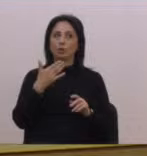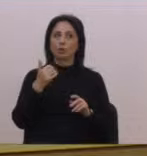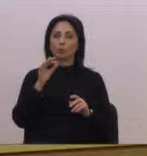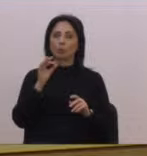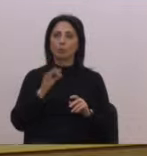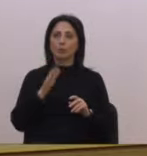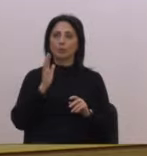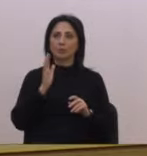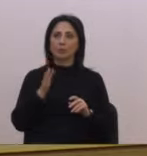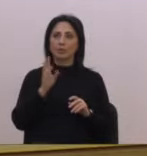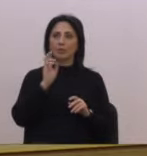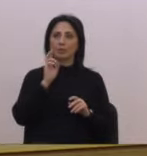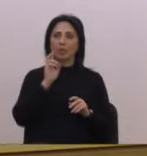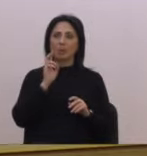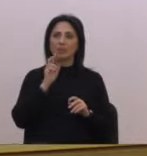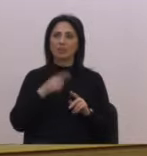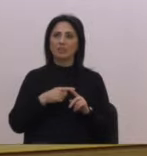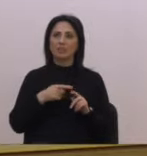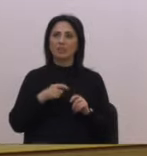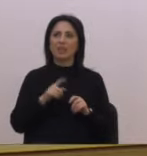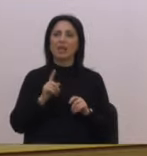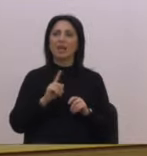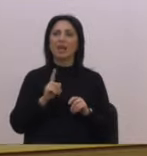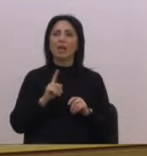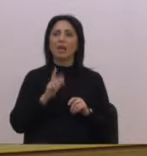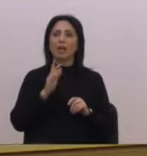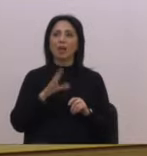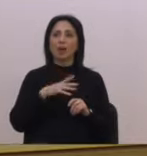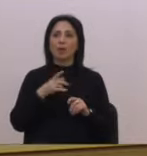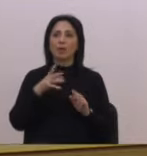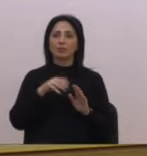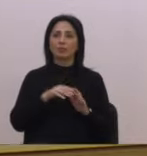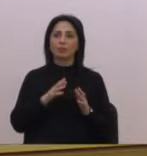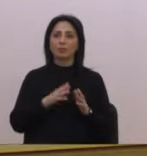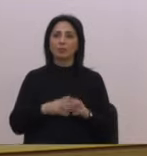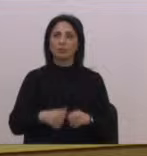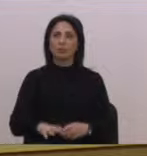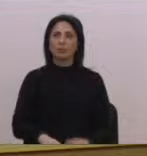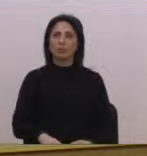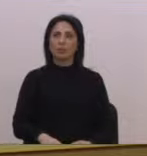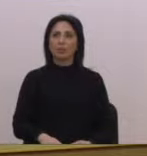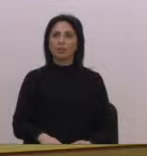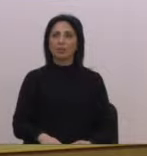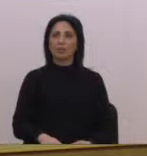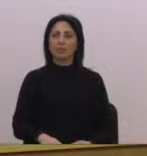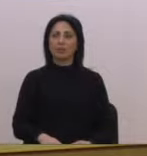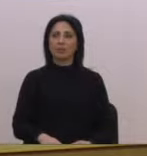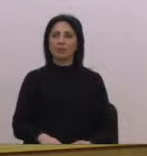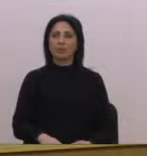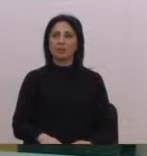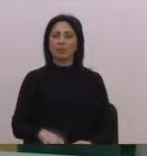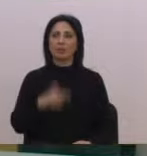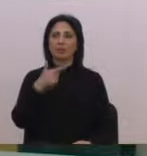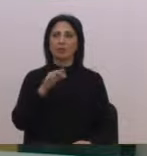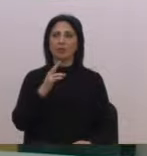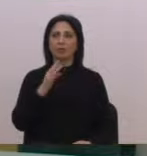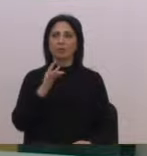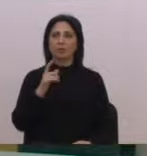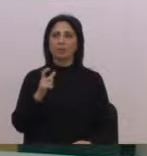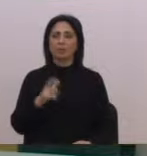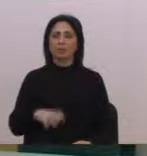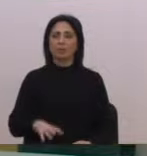51% იქნება სახელმწიფოს წილი თუ რა იყო ამაში გთხოვთ მათებს. მადლობთ. ბატონო მაგოცირიც.